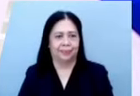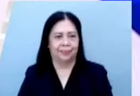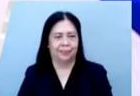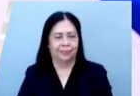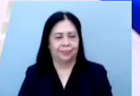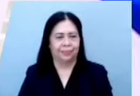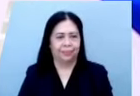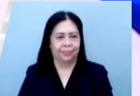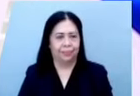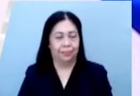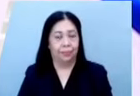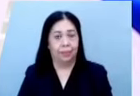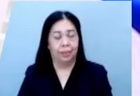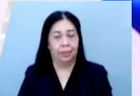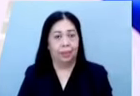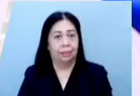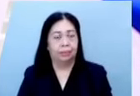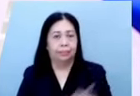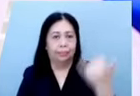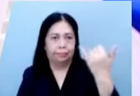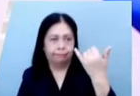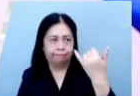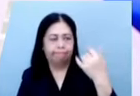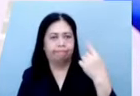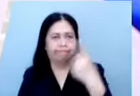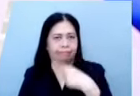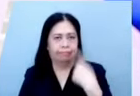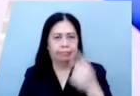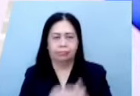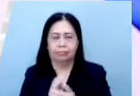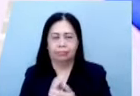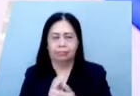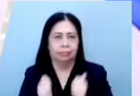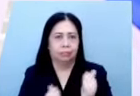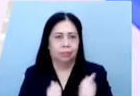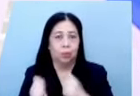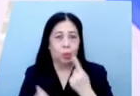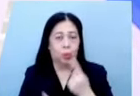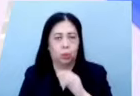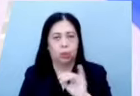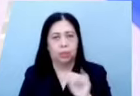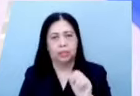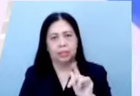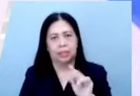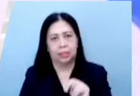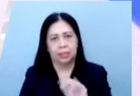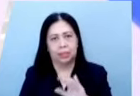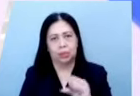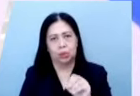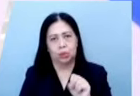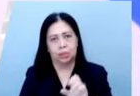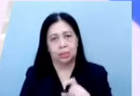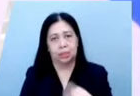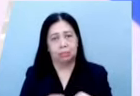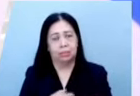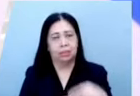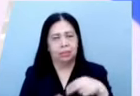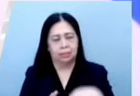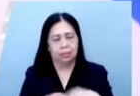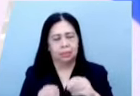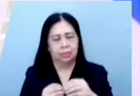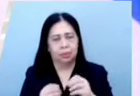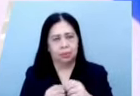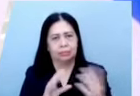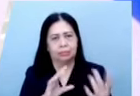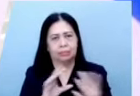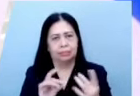Sa harap ng kamera, tumatak sa marami ang husay sa pag-arte ni Jacqueline Jose. Pero sa likod, lalong tumatak sa mga kakilala ang